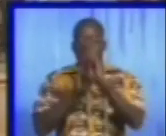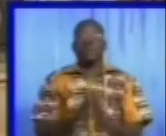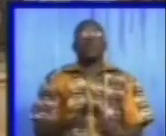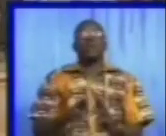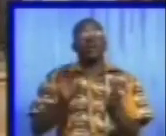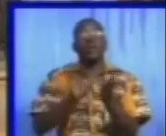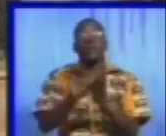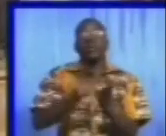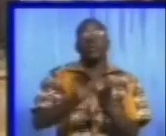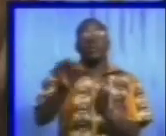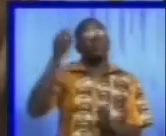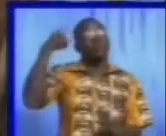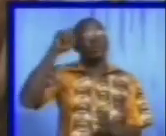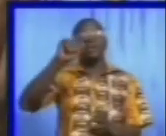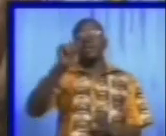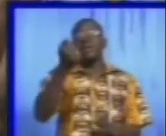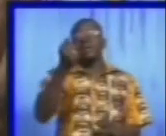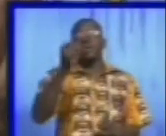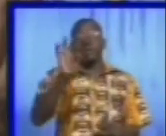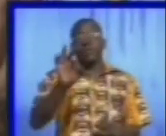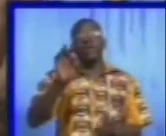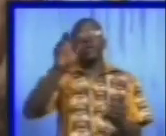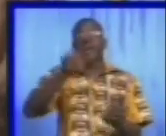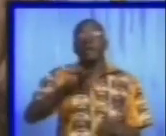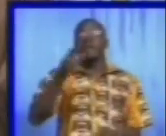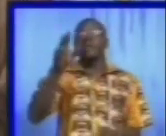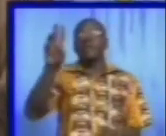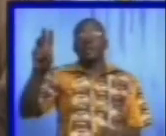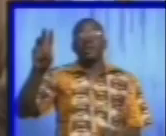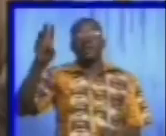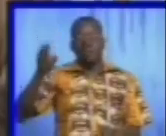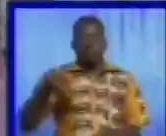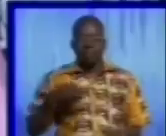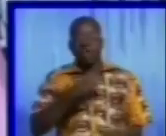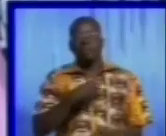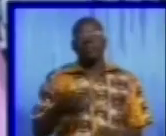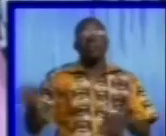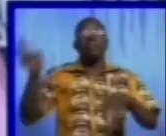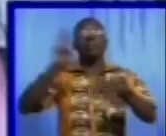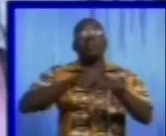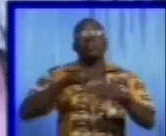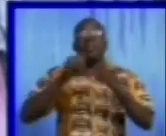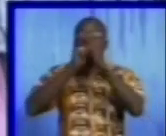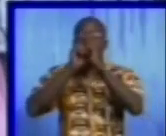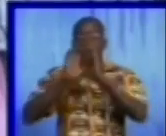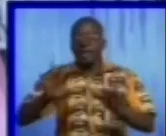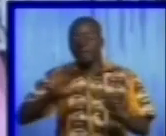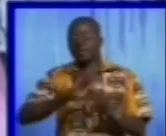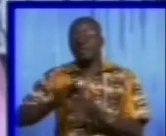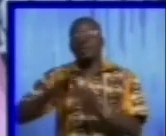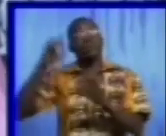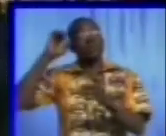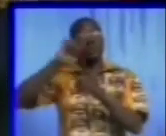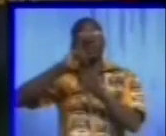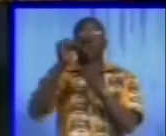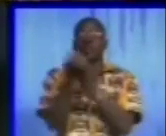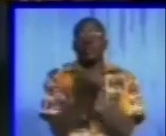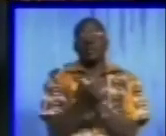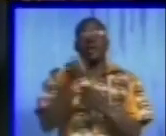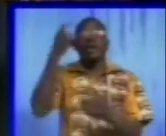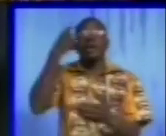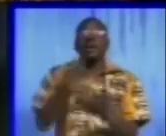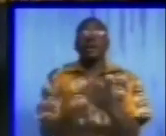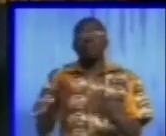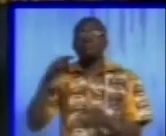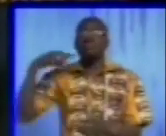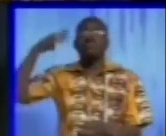comptant 19 et 36 membres. Ces cérémonies placées sous le thème « Paix et cohésion sociale en proie, quelle stratégie pour un